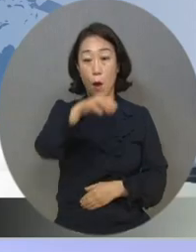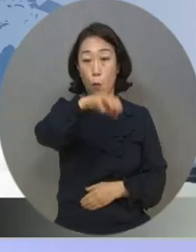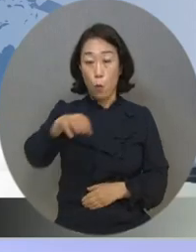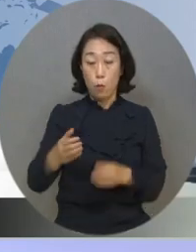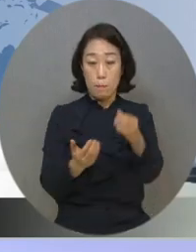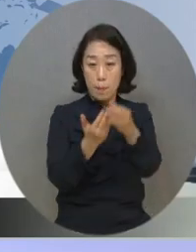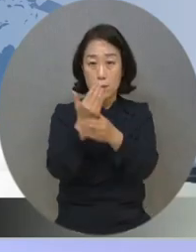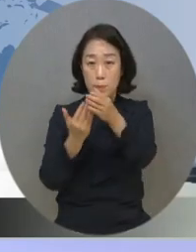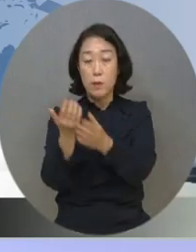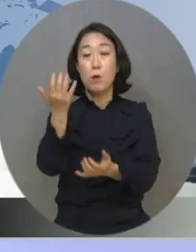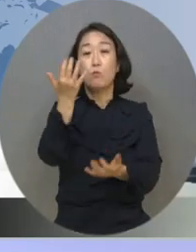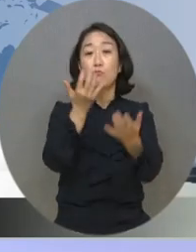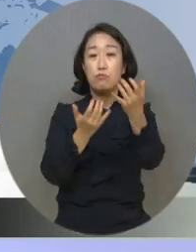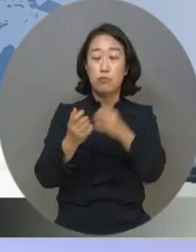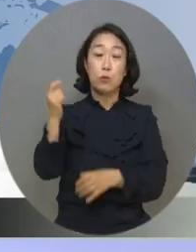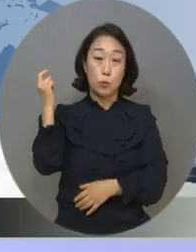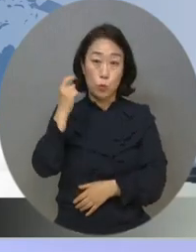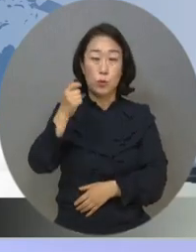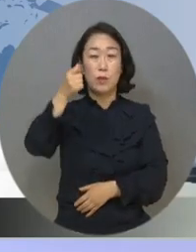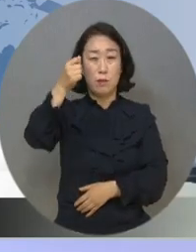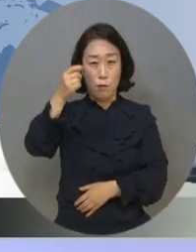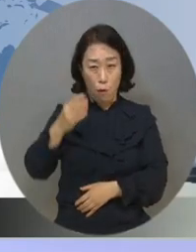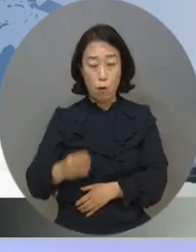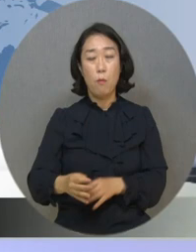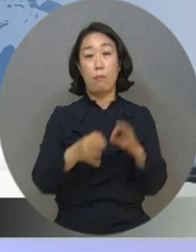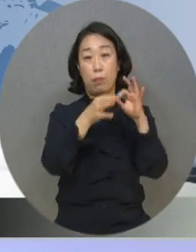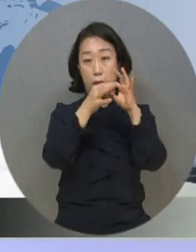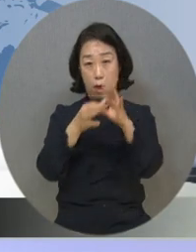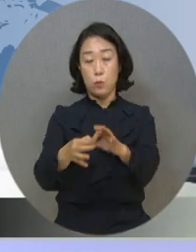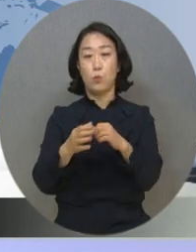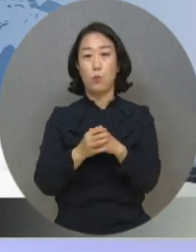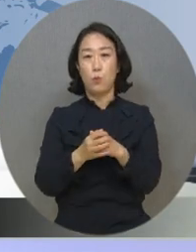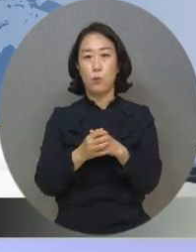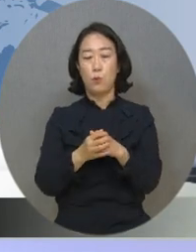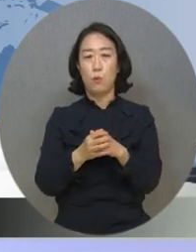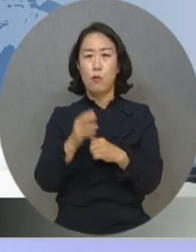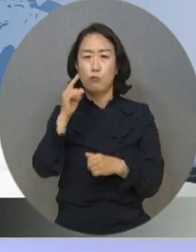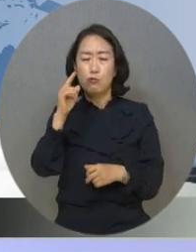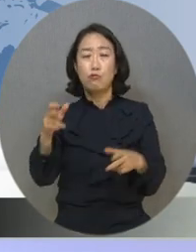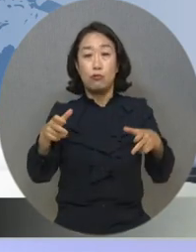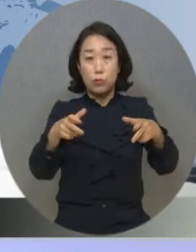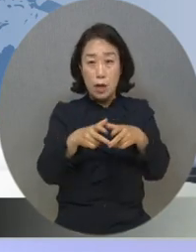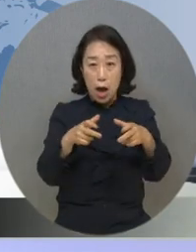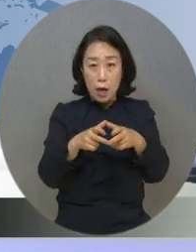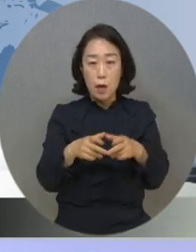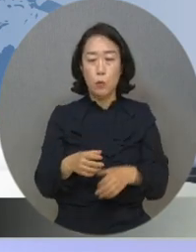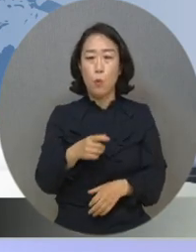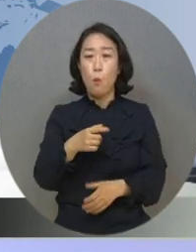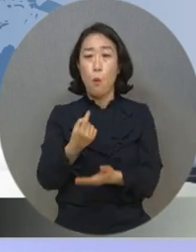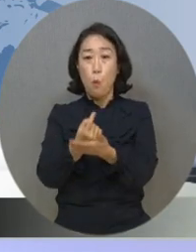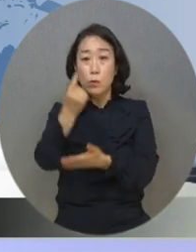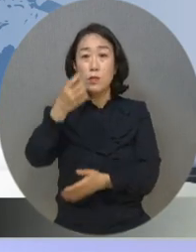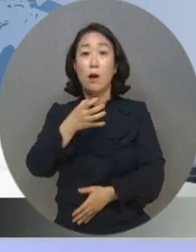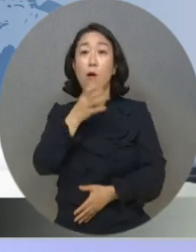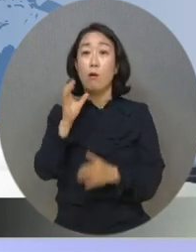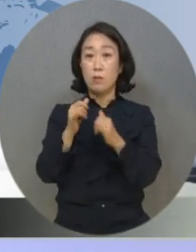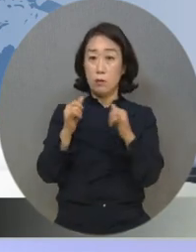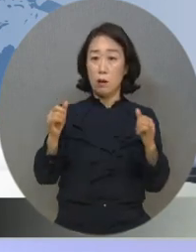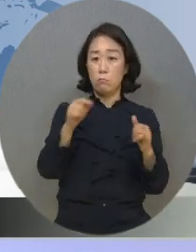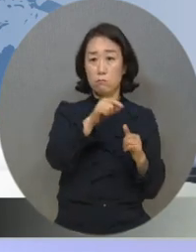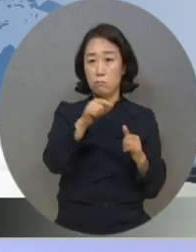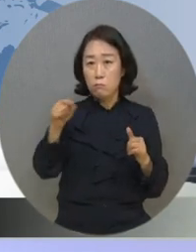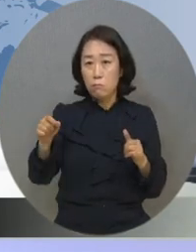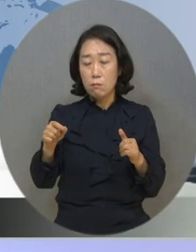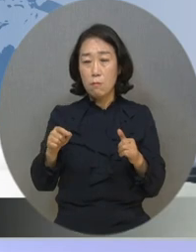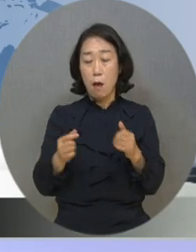곳곳에서 발생하는 화제의 사고 소식 참 많이 들려옵니다 특히 중증장애가 있거나 독거 어르신의 경우 화재